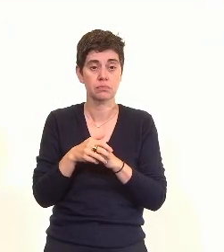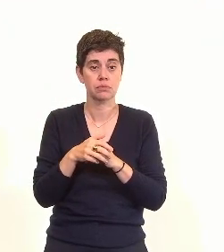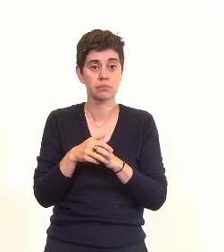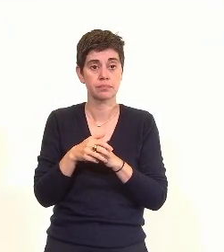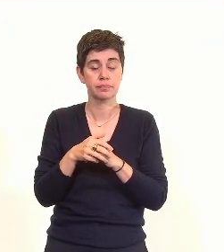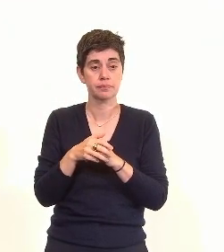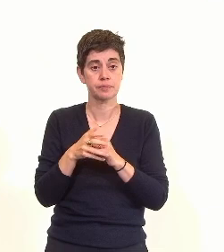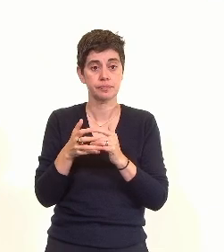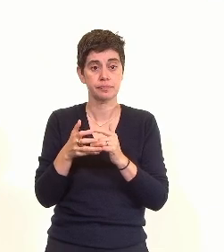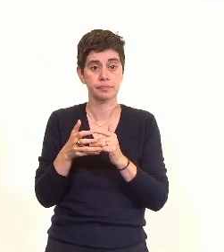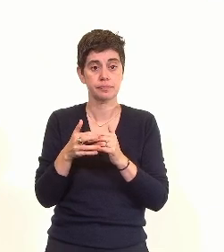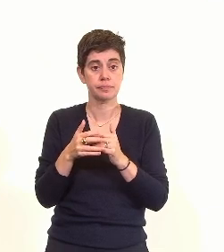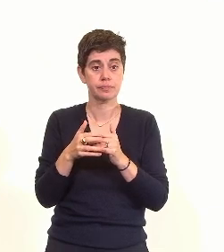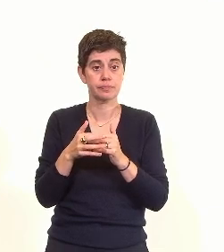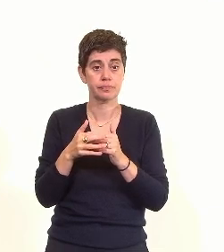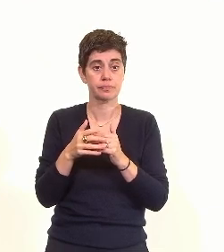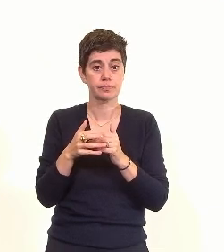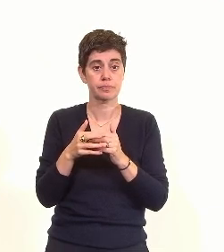les